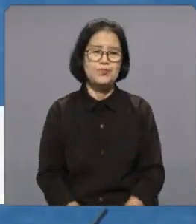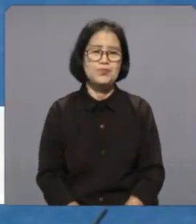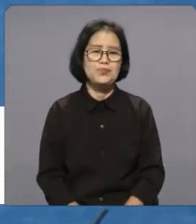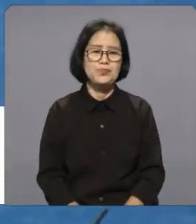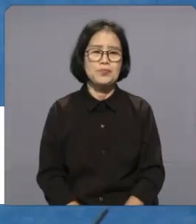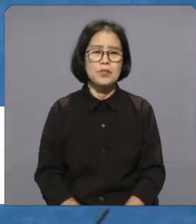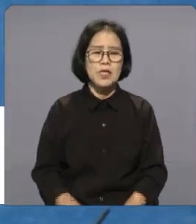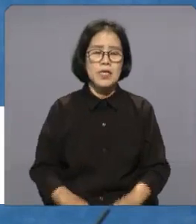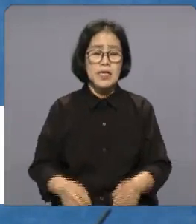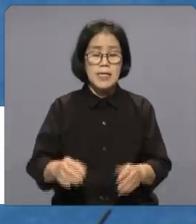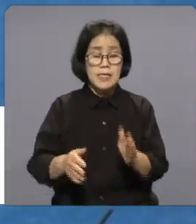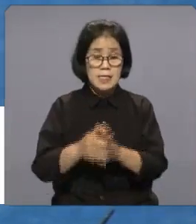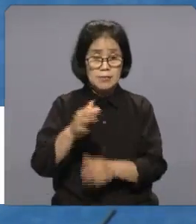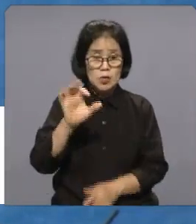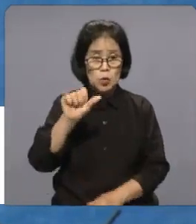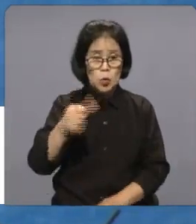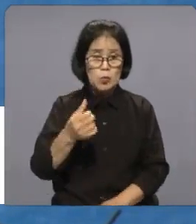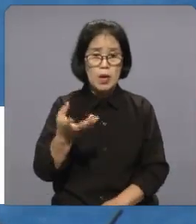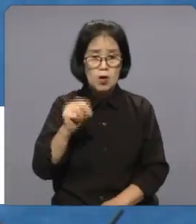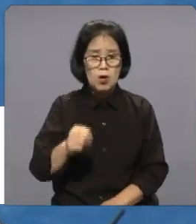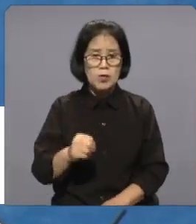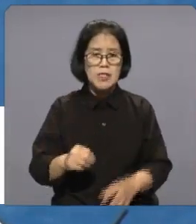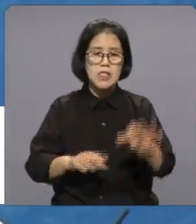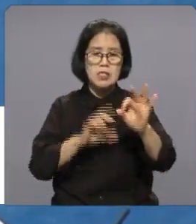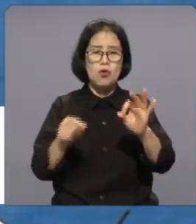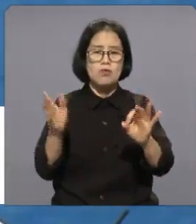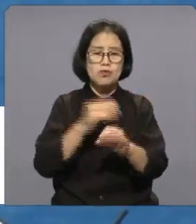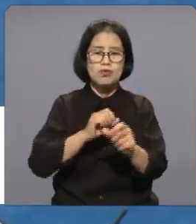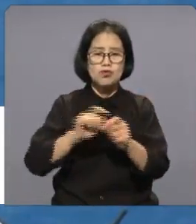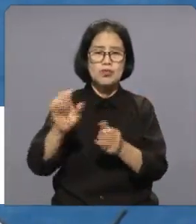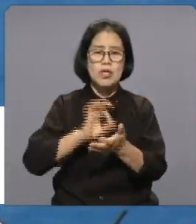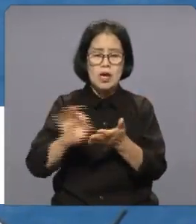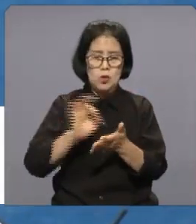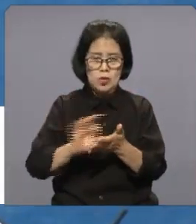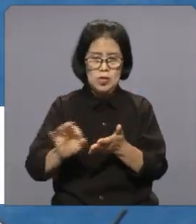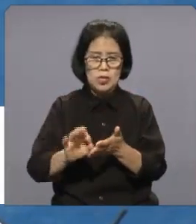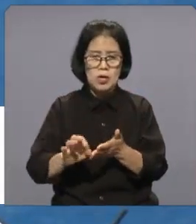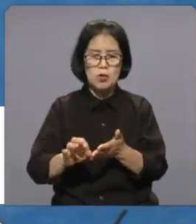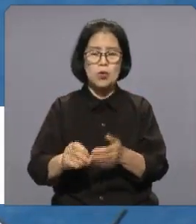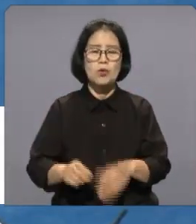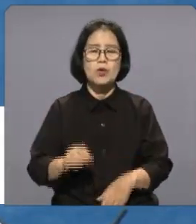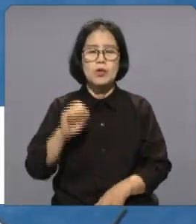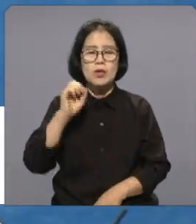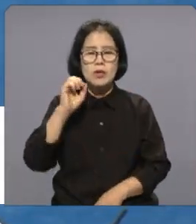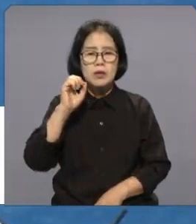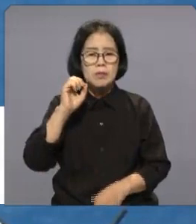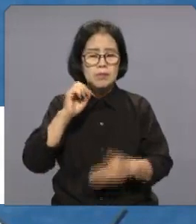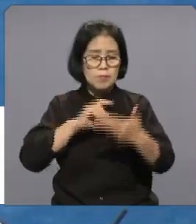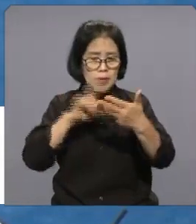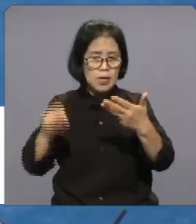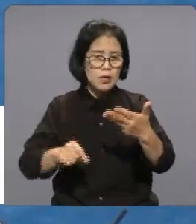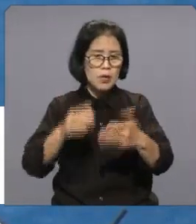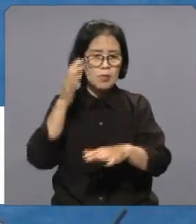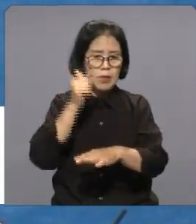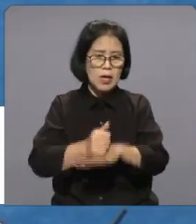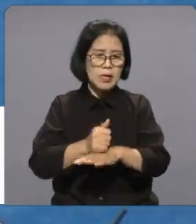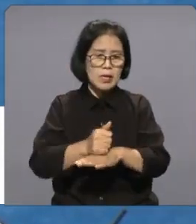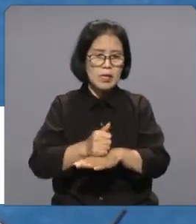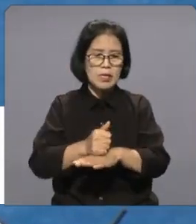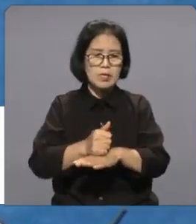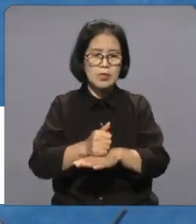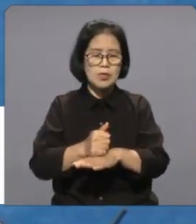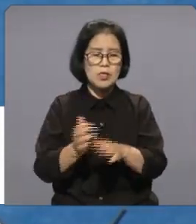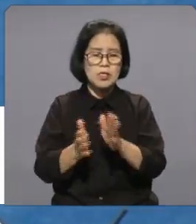원은 이제 10월부터 주로 사용할 금액이 되겠습니다. 그래서 이 부분을 이제 8월 말에